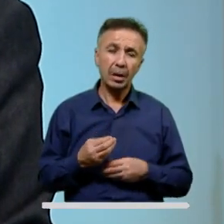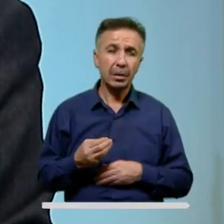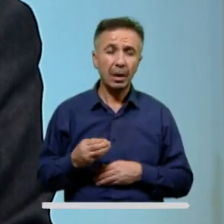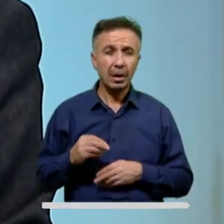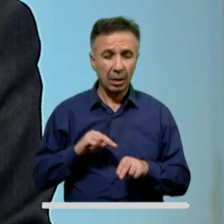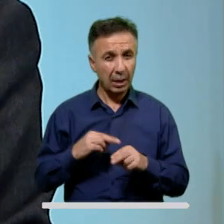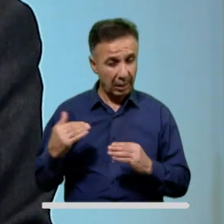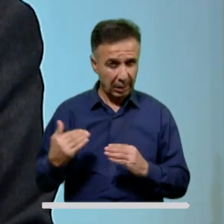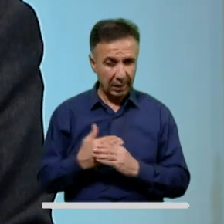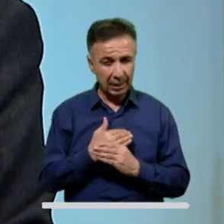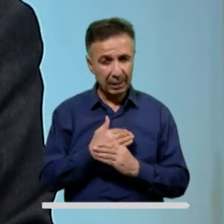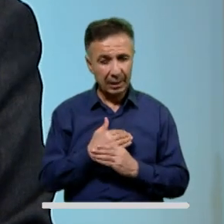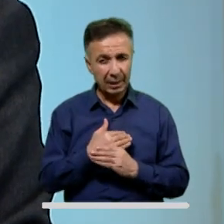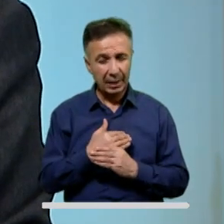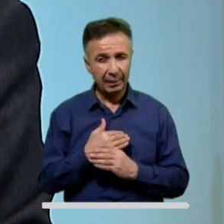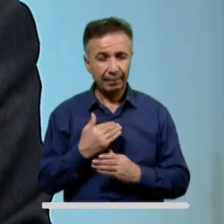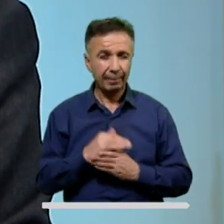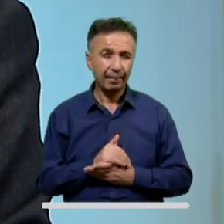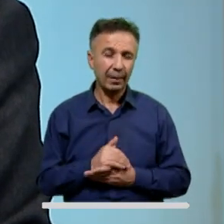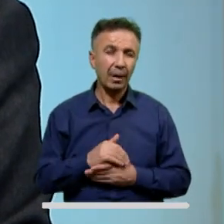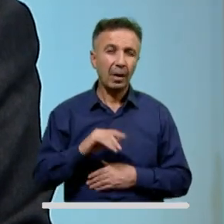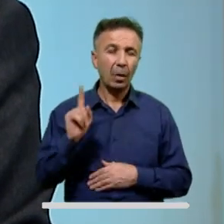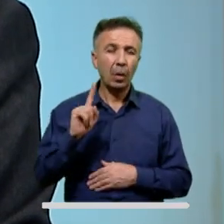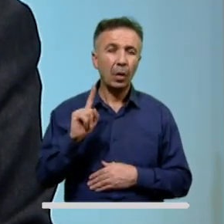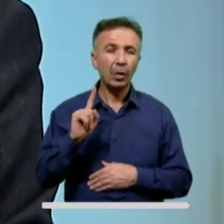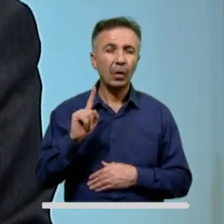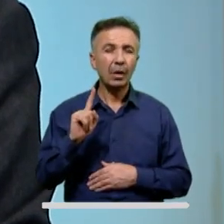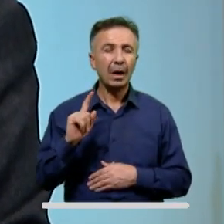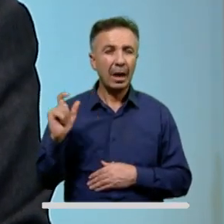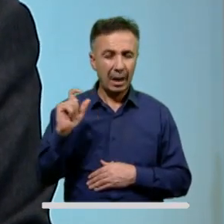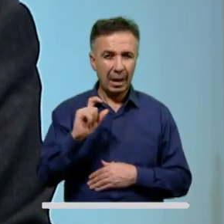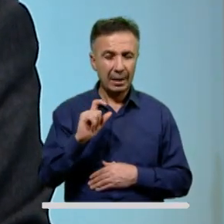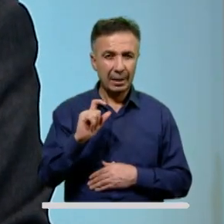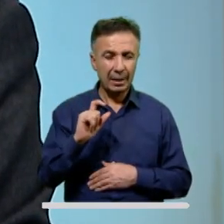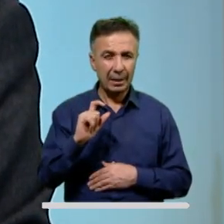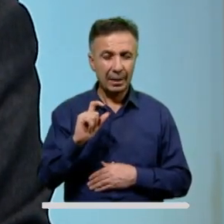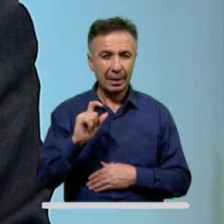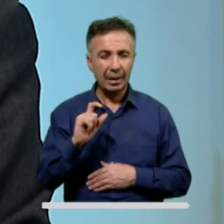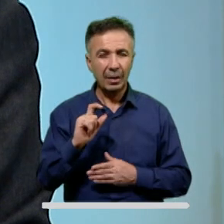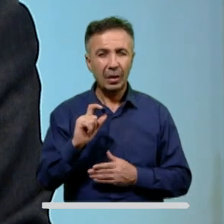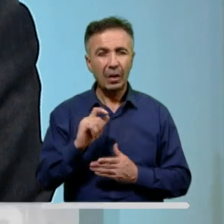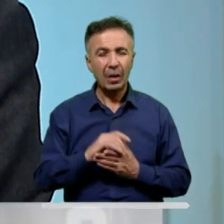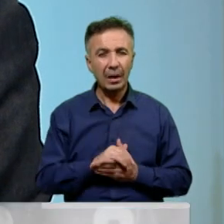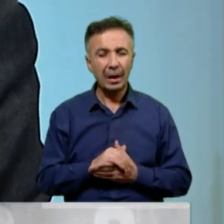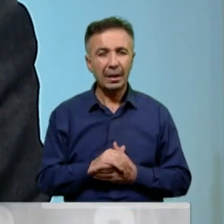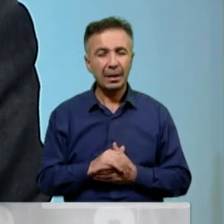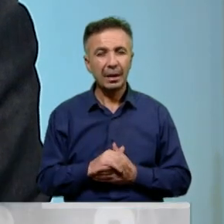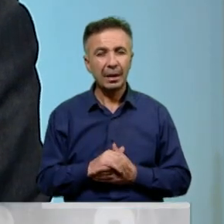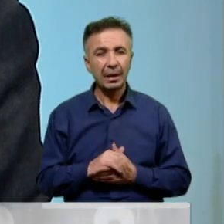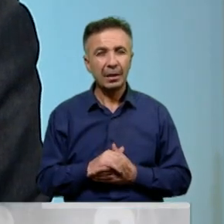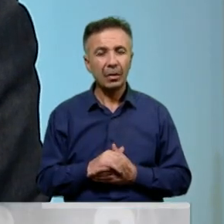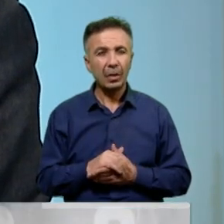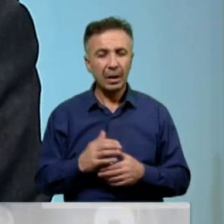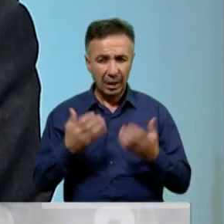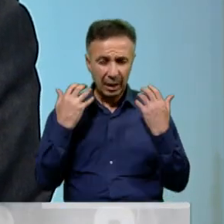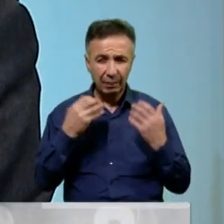kartıyla diyelim 10 ay ödeme şeklinde bazı müesseseler ne yapıyorlar? Sağlam iş